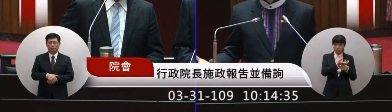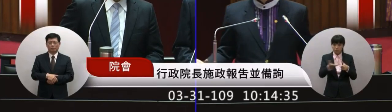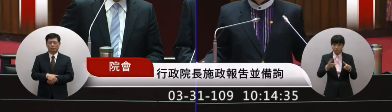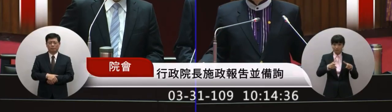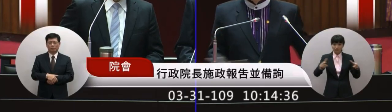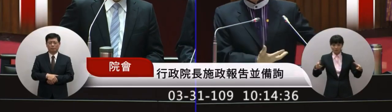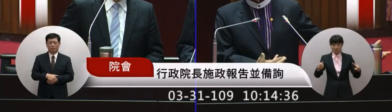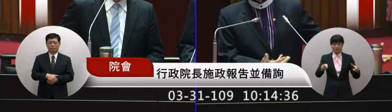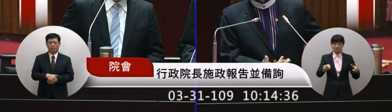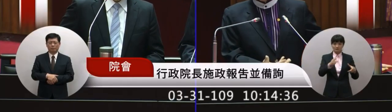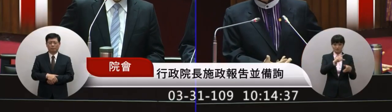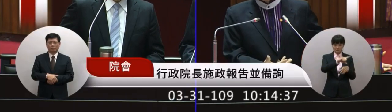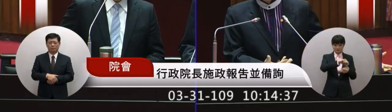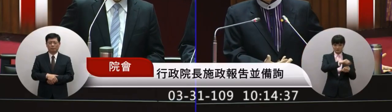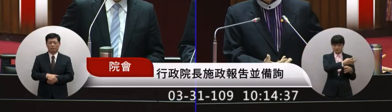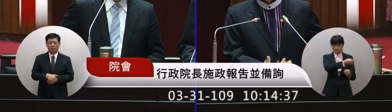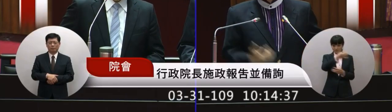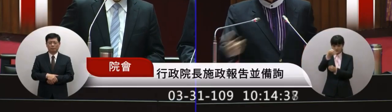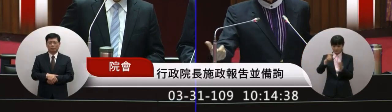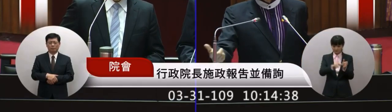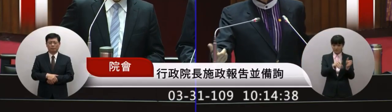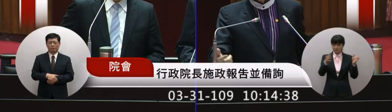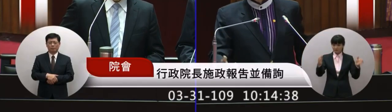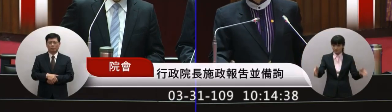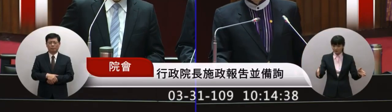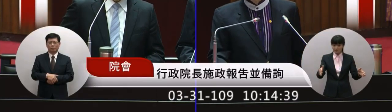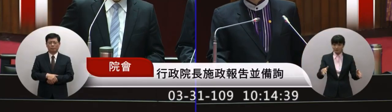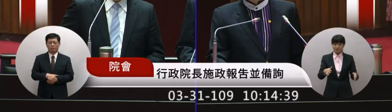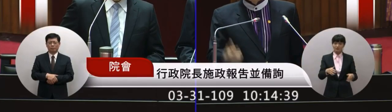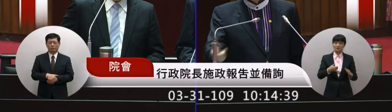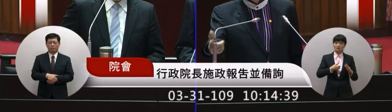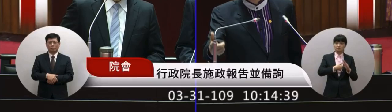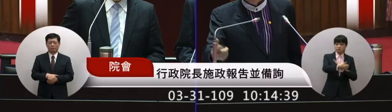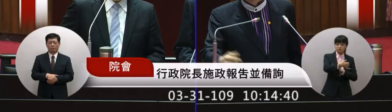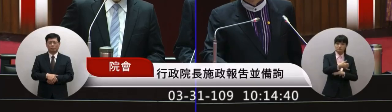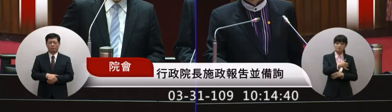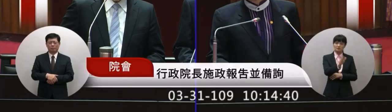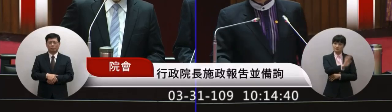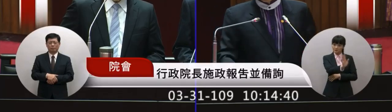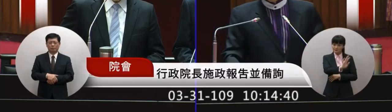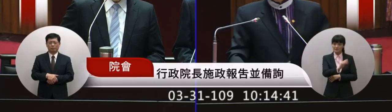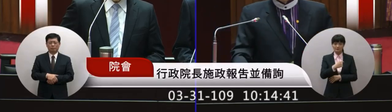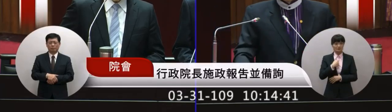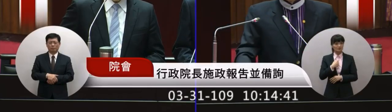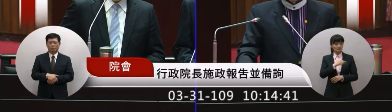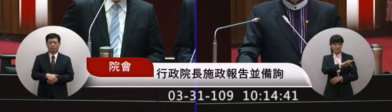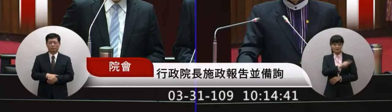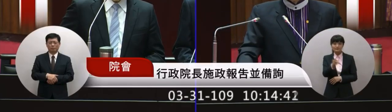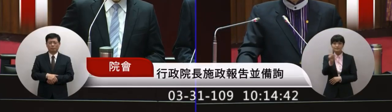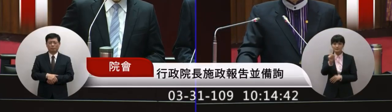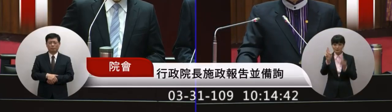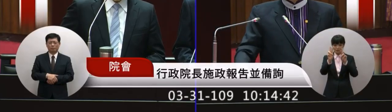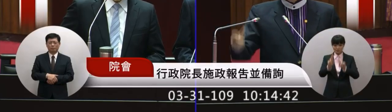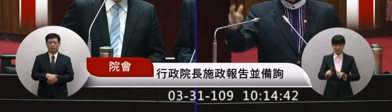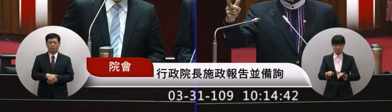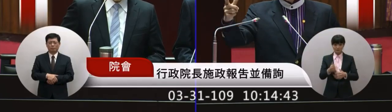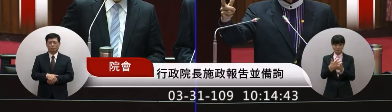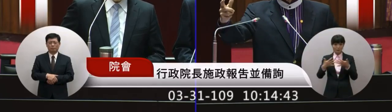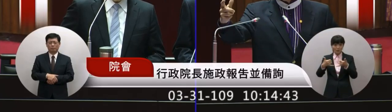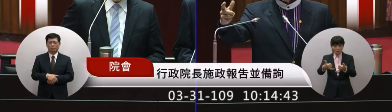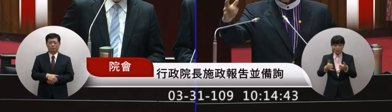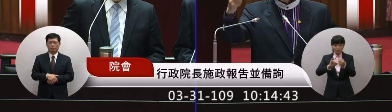都不要消费啊，拢闭伫厝诶啊，我就鼓励你，而且把电子化都可以，我